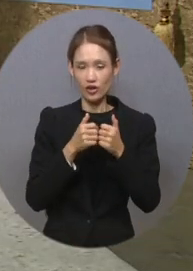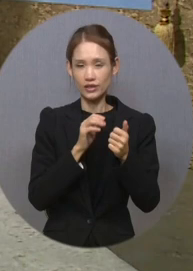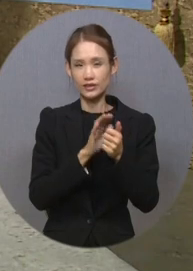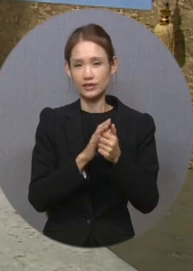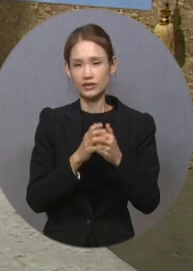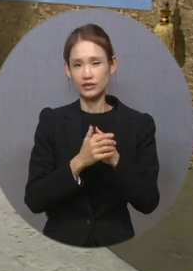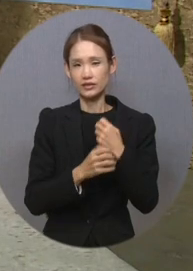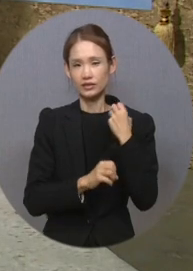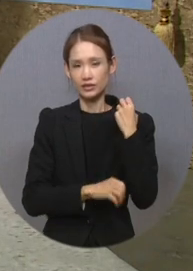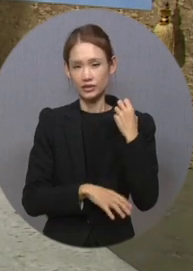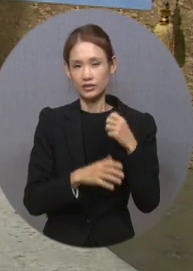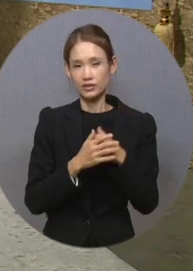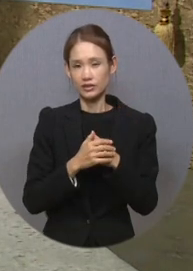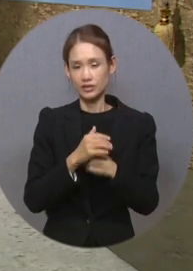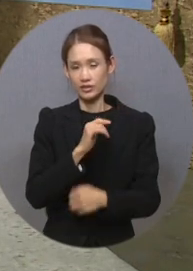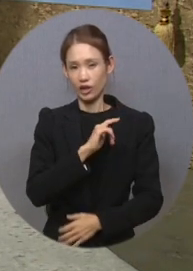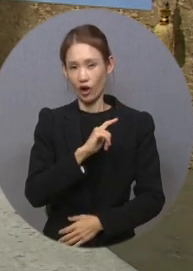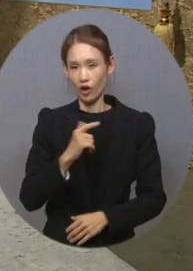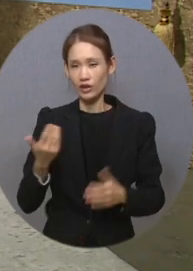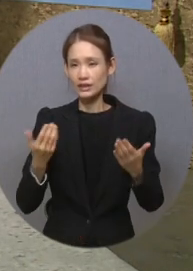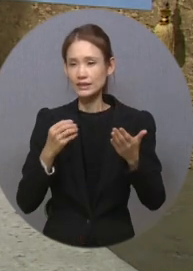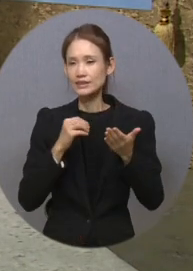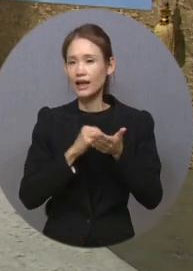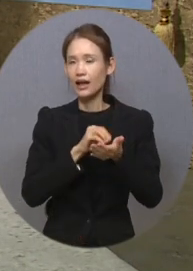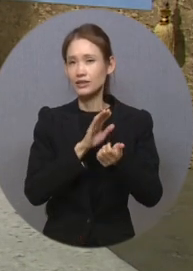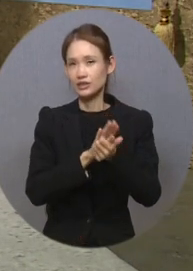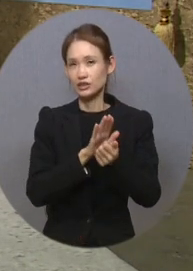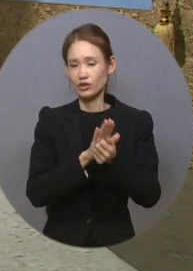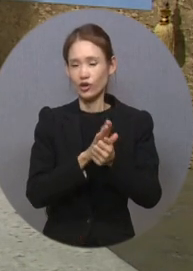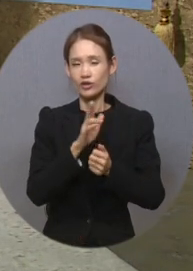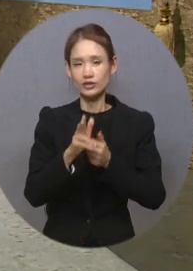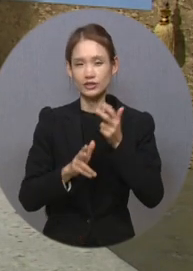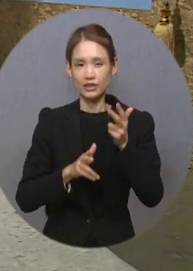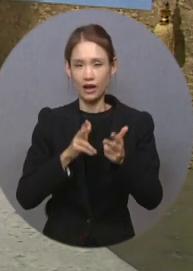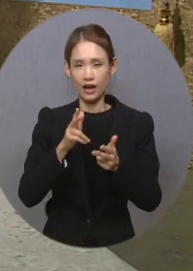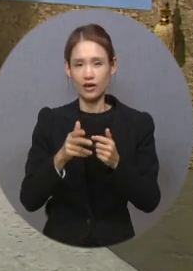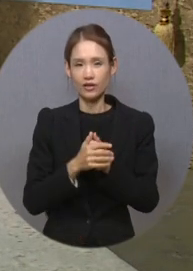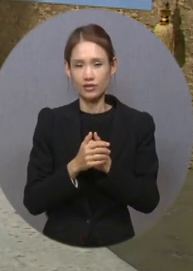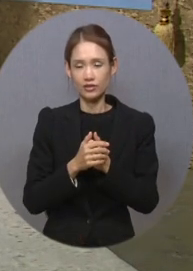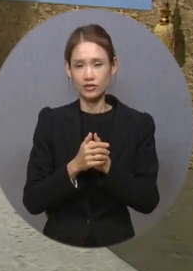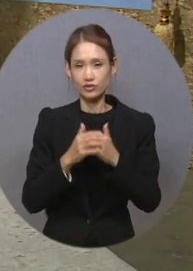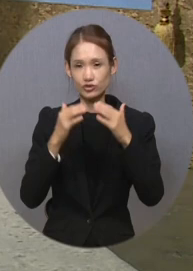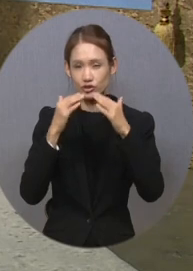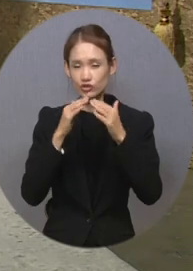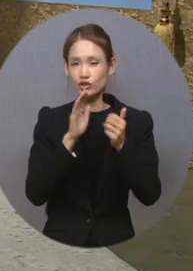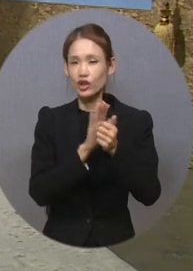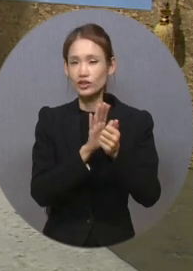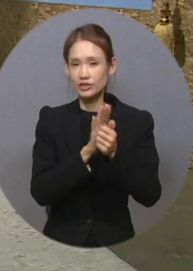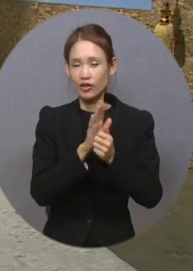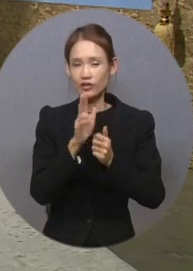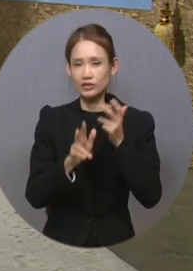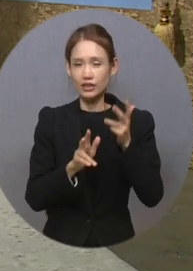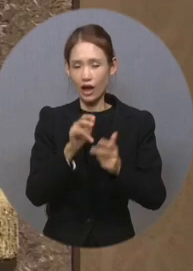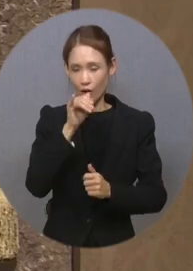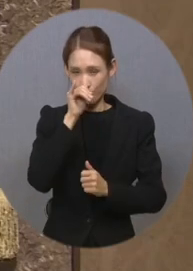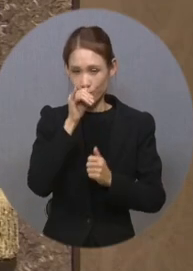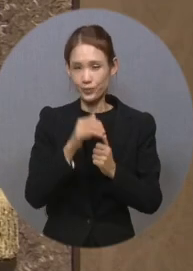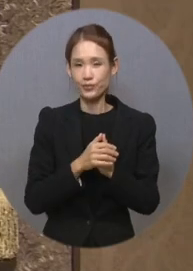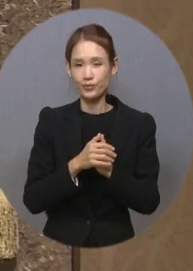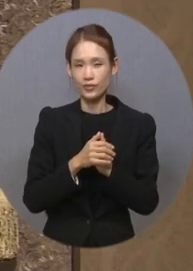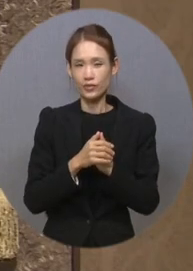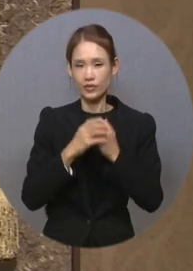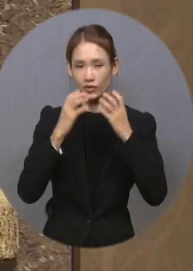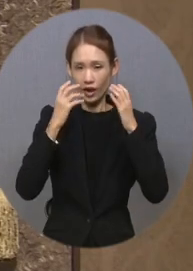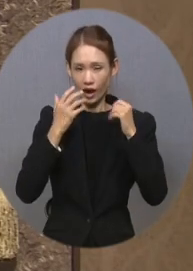그리고 기존에 이제 여러 가지 일자리 지원 사업이나 네. 또 이 그 주거 지원 사업이 있기 때문에 그런